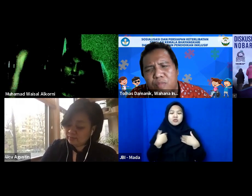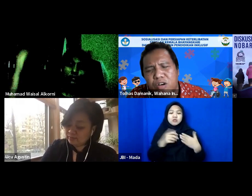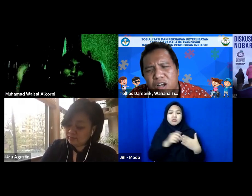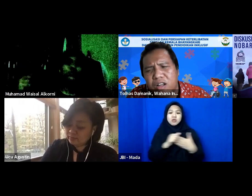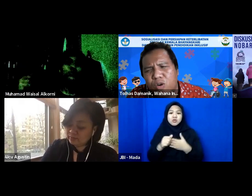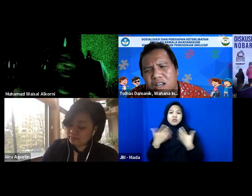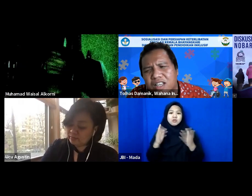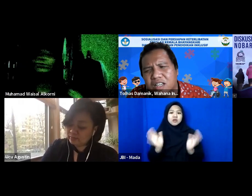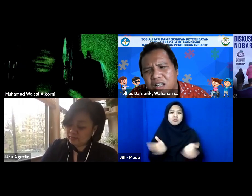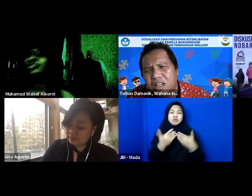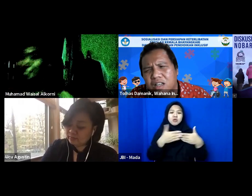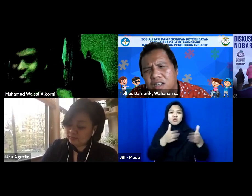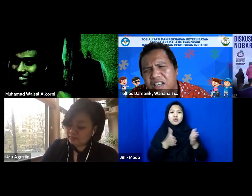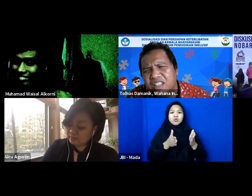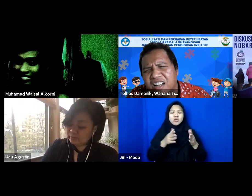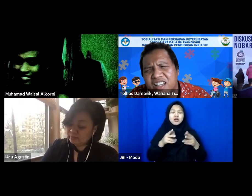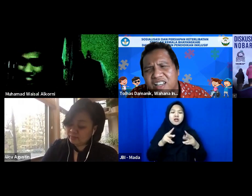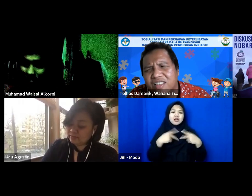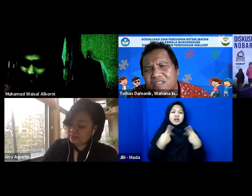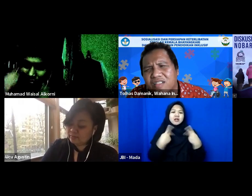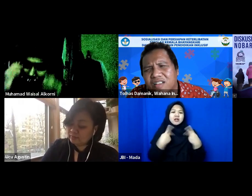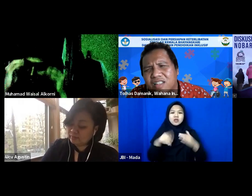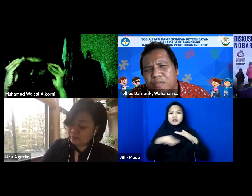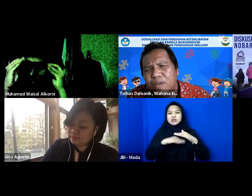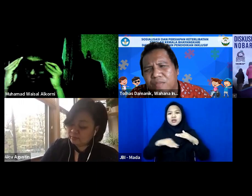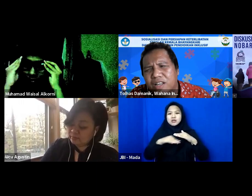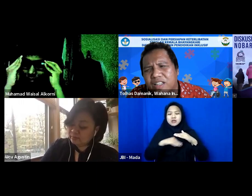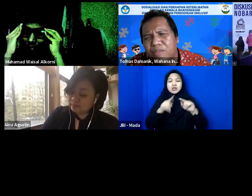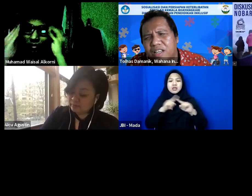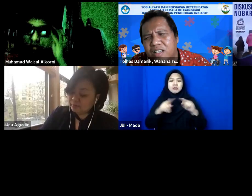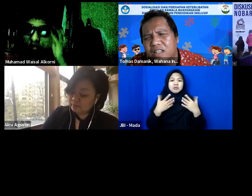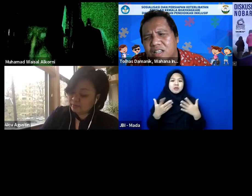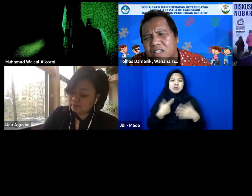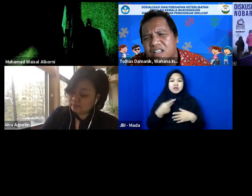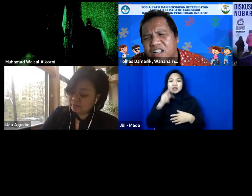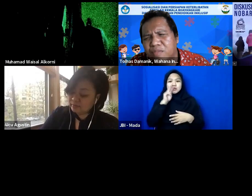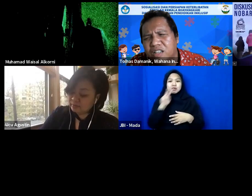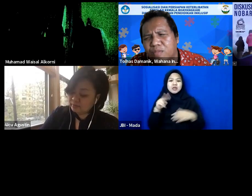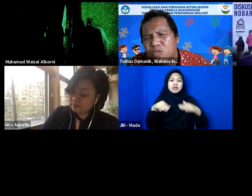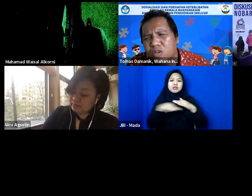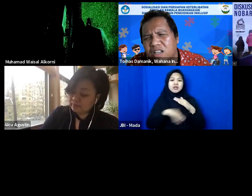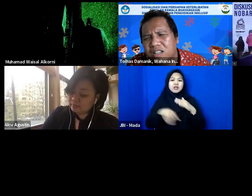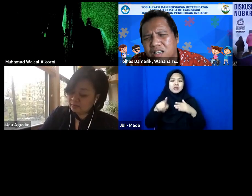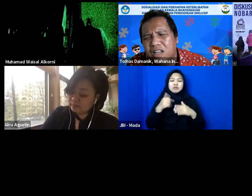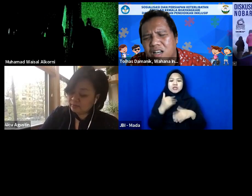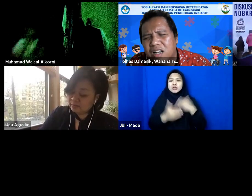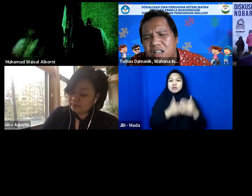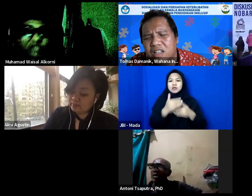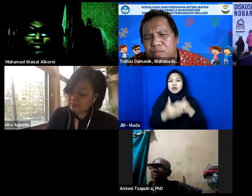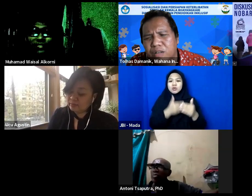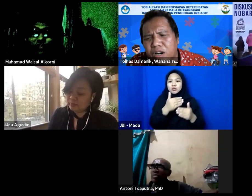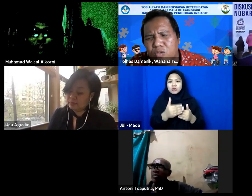tentang bagaimana membangun waktu ruang kelas ada standarnya gitu loh Tapi bagaimana kita melihat standar ini bisa diberlakukan